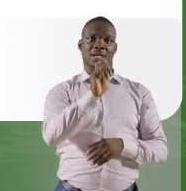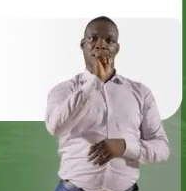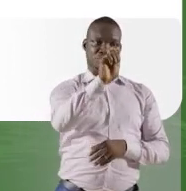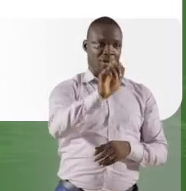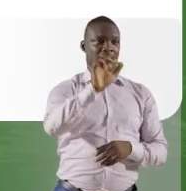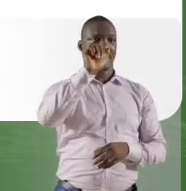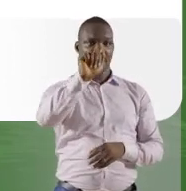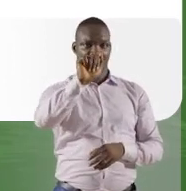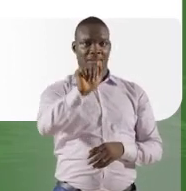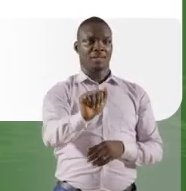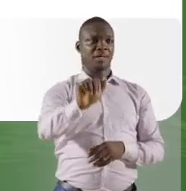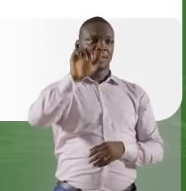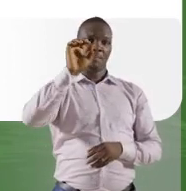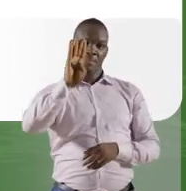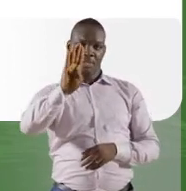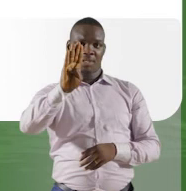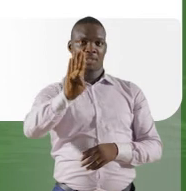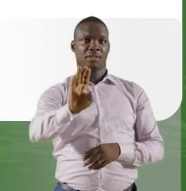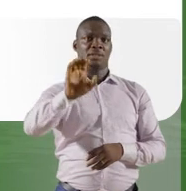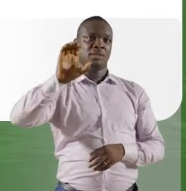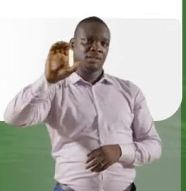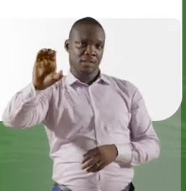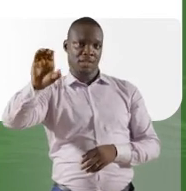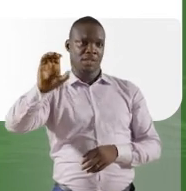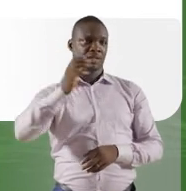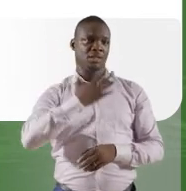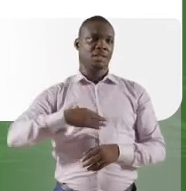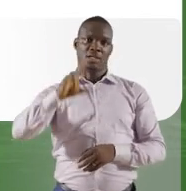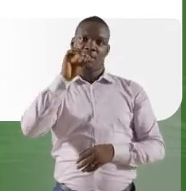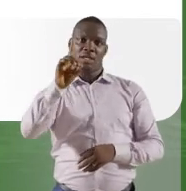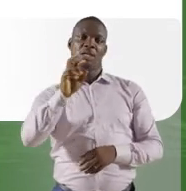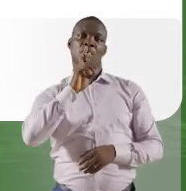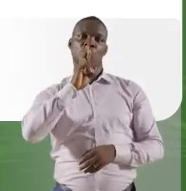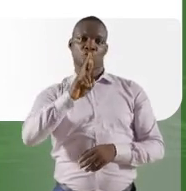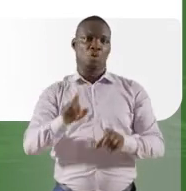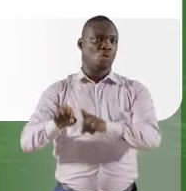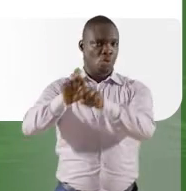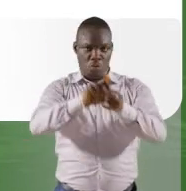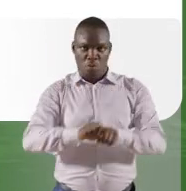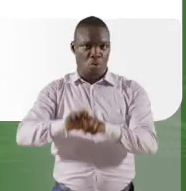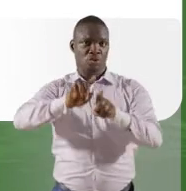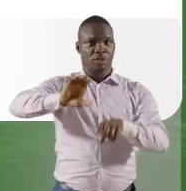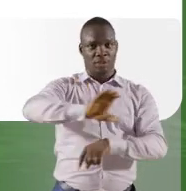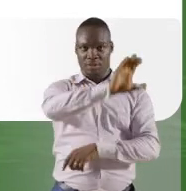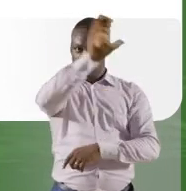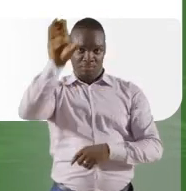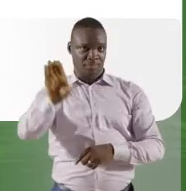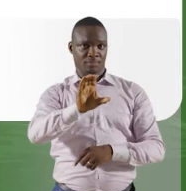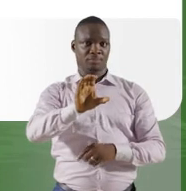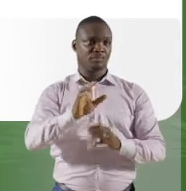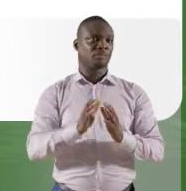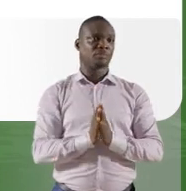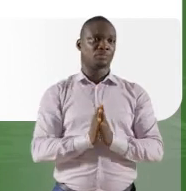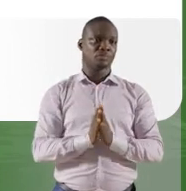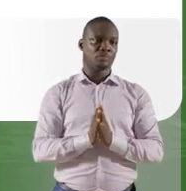points A, B, C et D sont cocycliques.